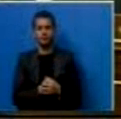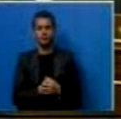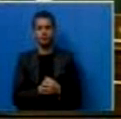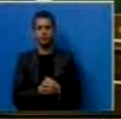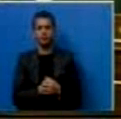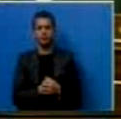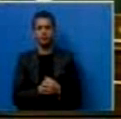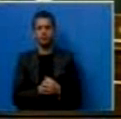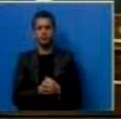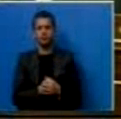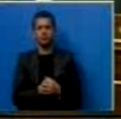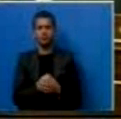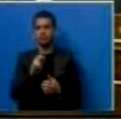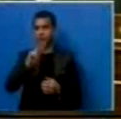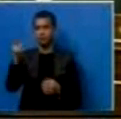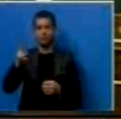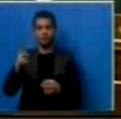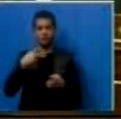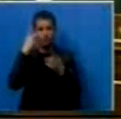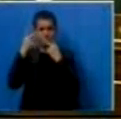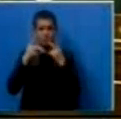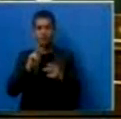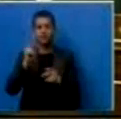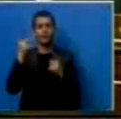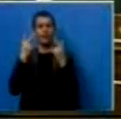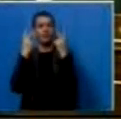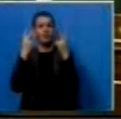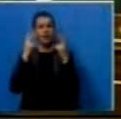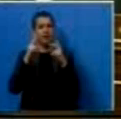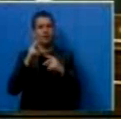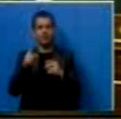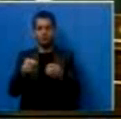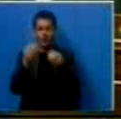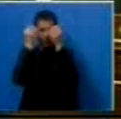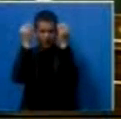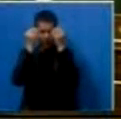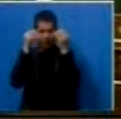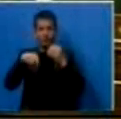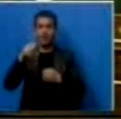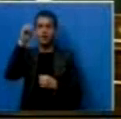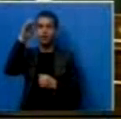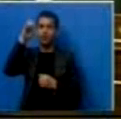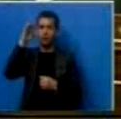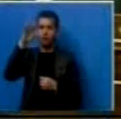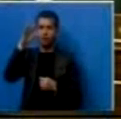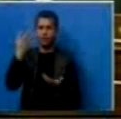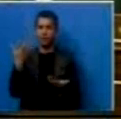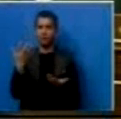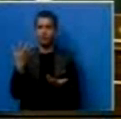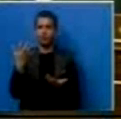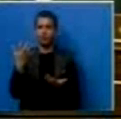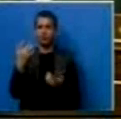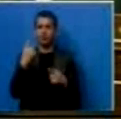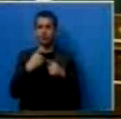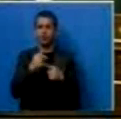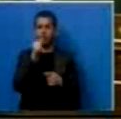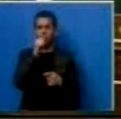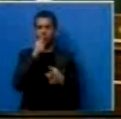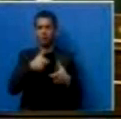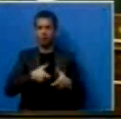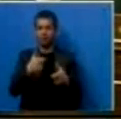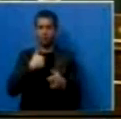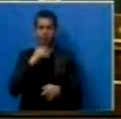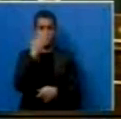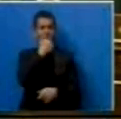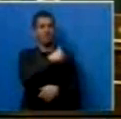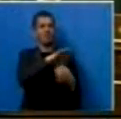Me të gjetunat e të tjerëve, prioriteti duhet jetë arsimi, energjia, imagjinoni distribuimi i ujit, që 15 vjet na